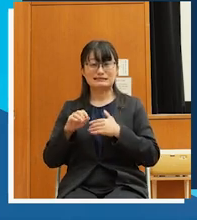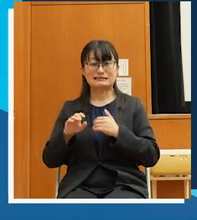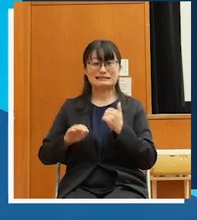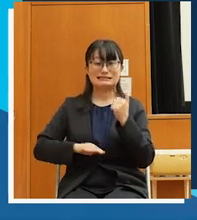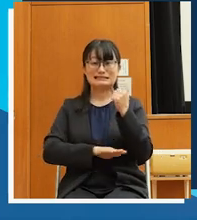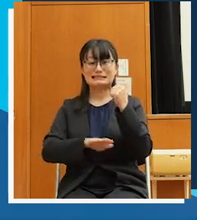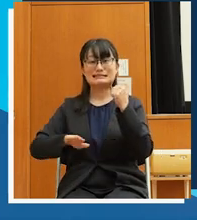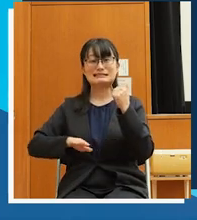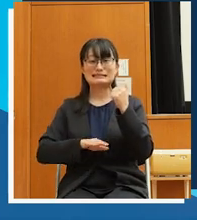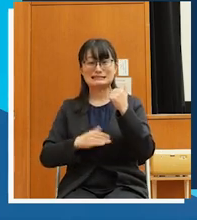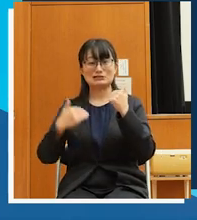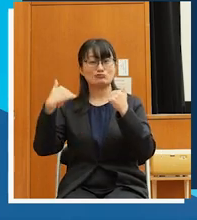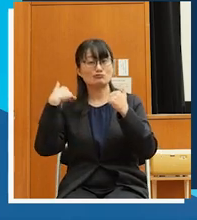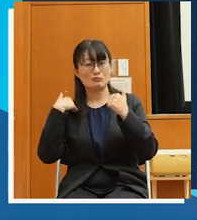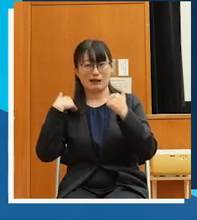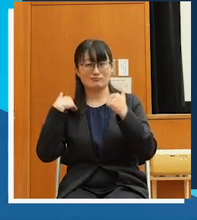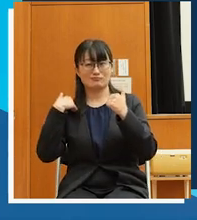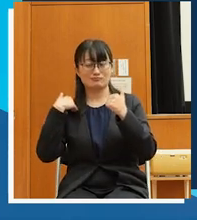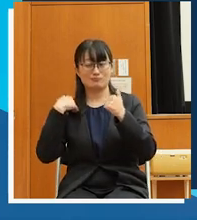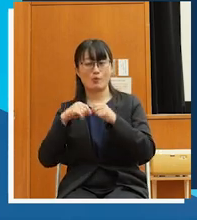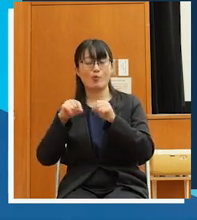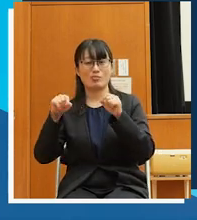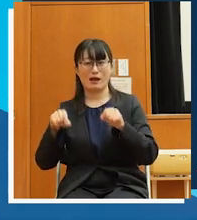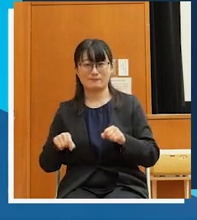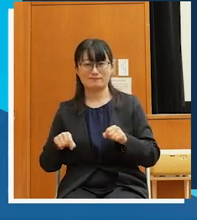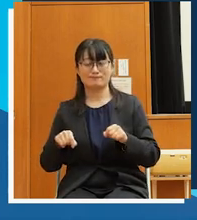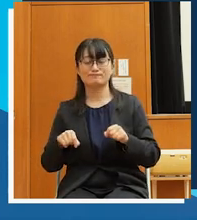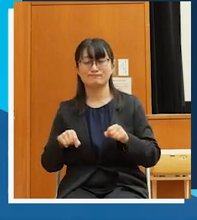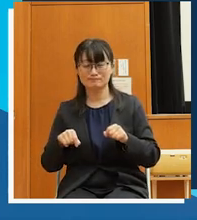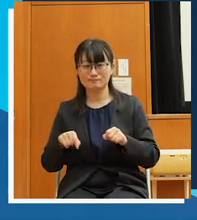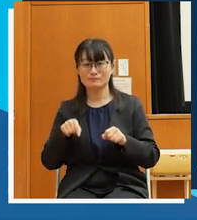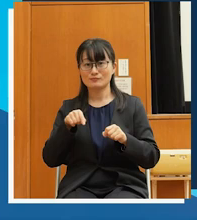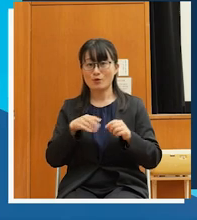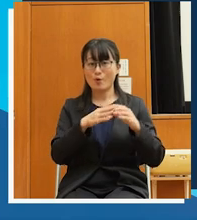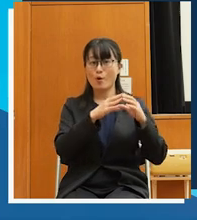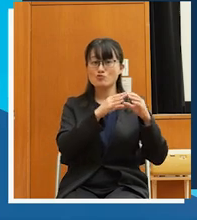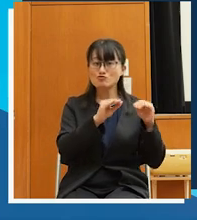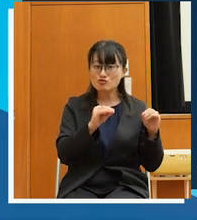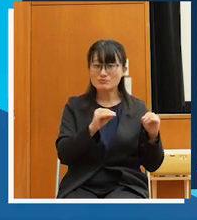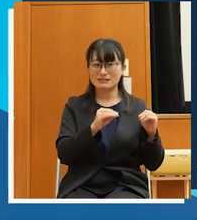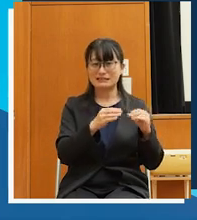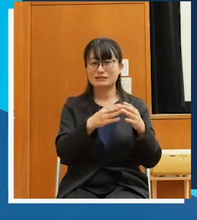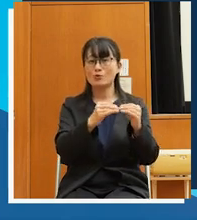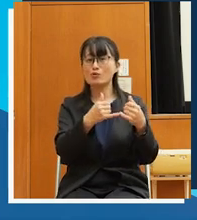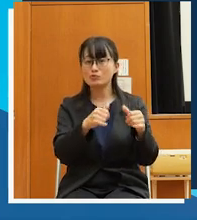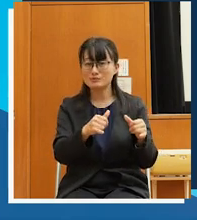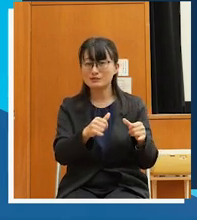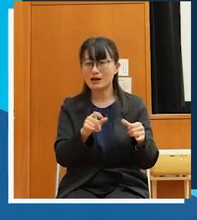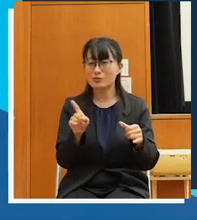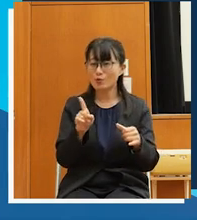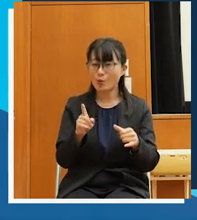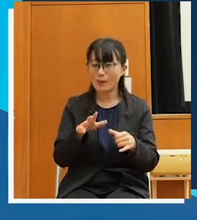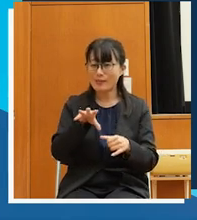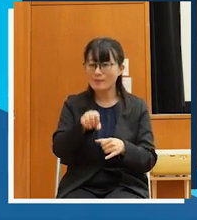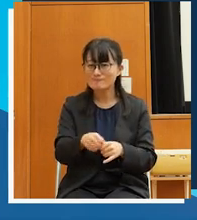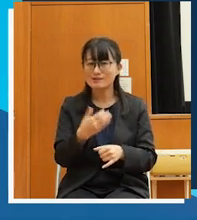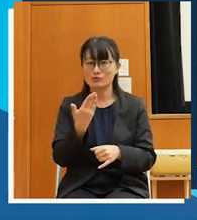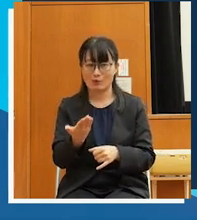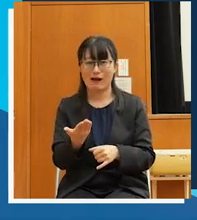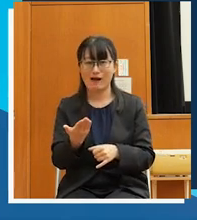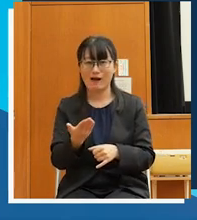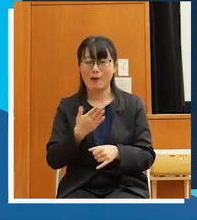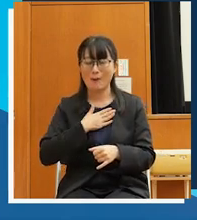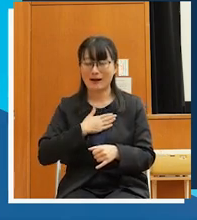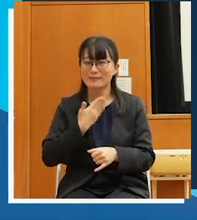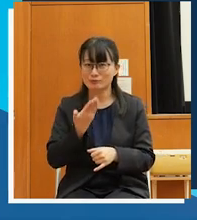の問題を国がどこまであるいは国民手がどこまで捉えてるのかということだと思うんですよね